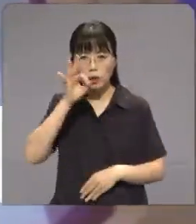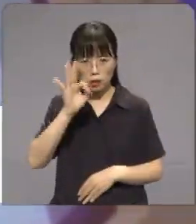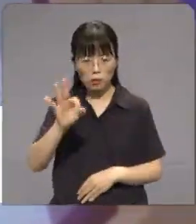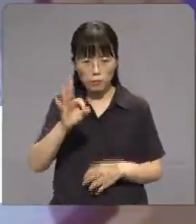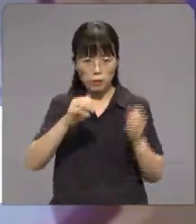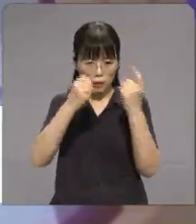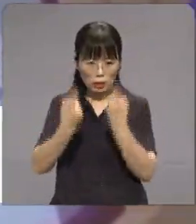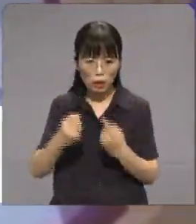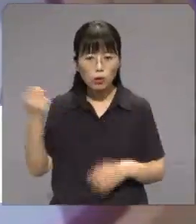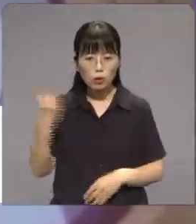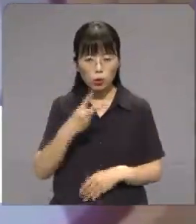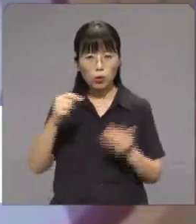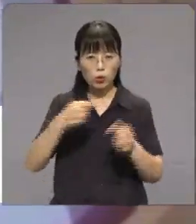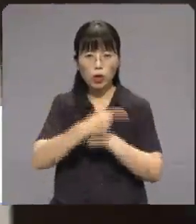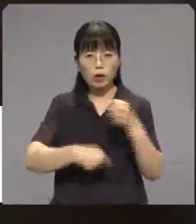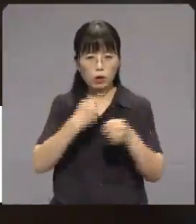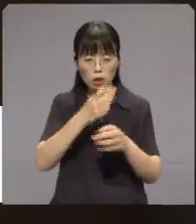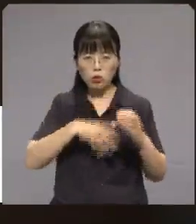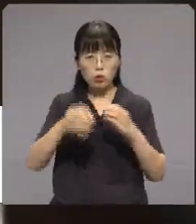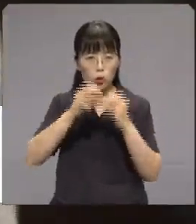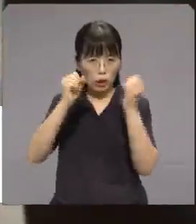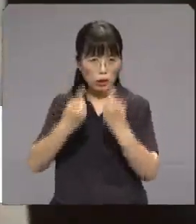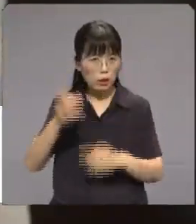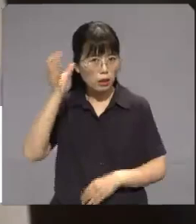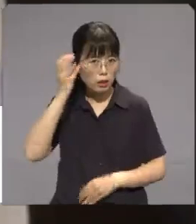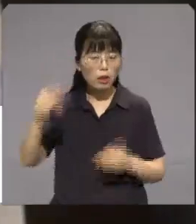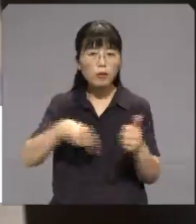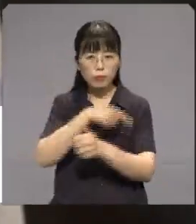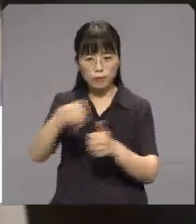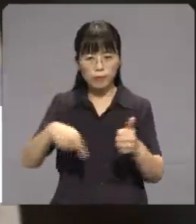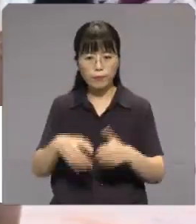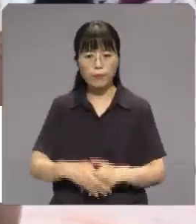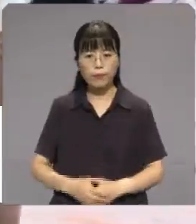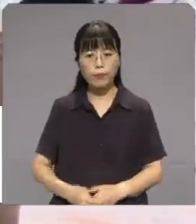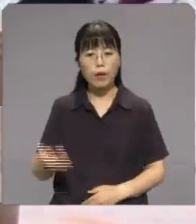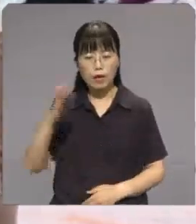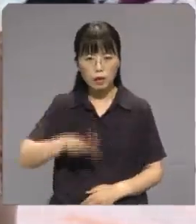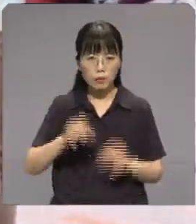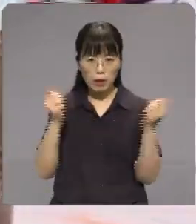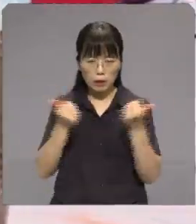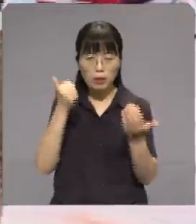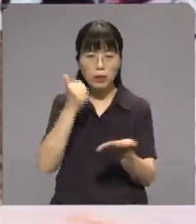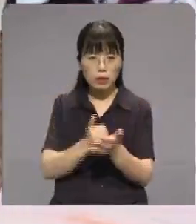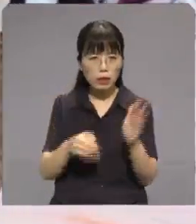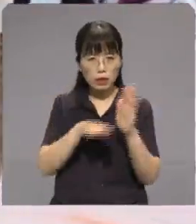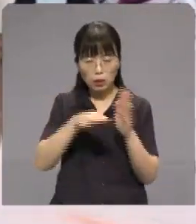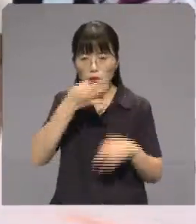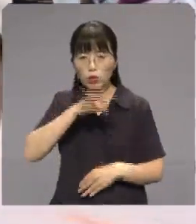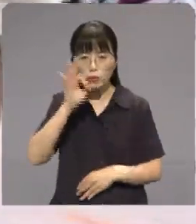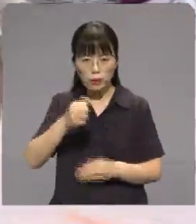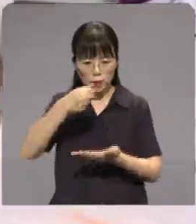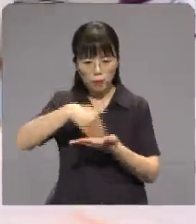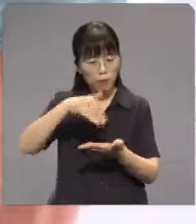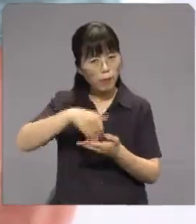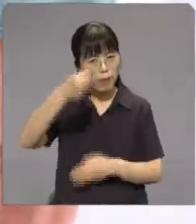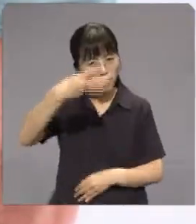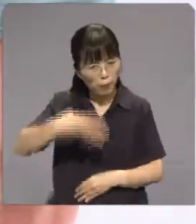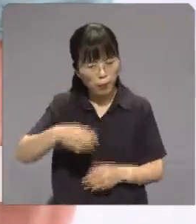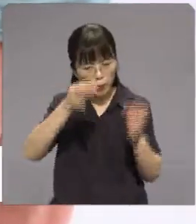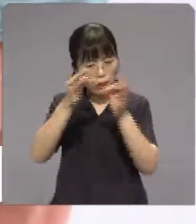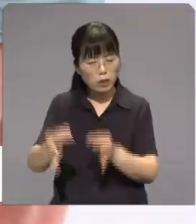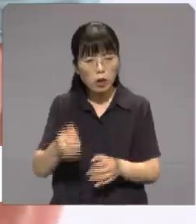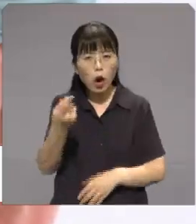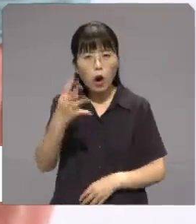인화만 아니라 연내 추가 인하까지 기대하는 분위기입니다 하지만 파월 의장은 기준 금리를 몇 차례 내릴지